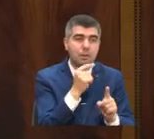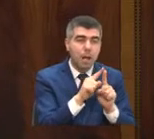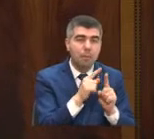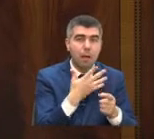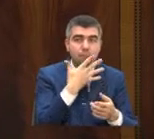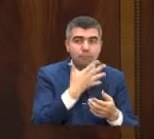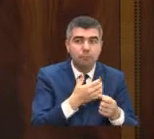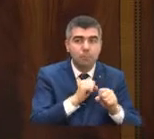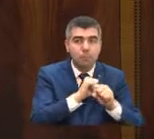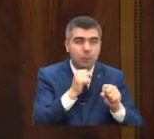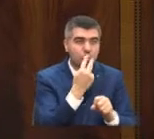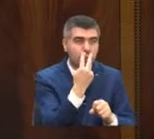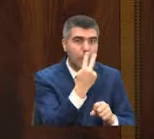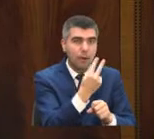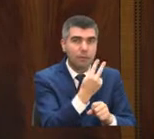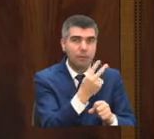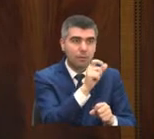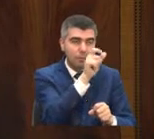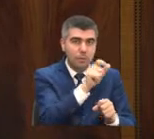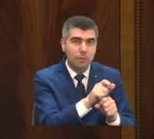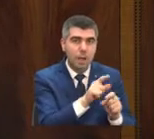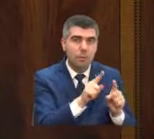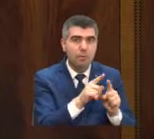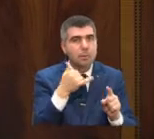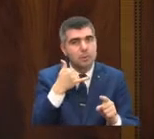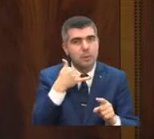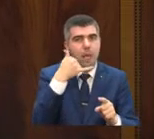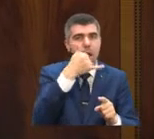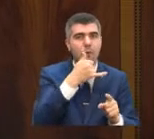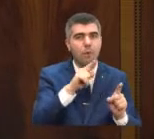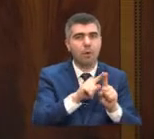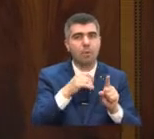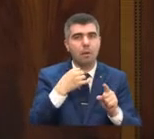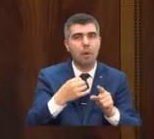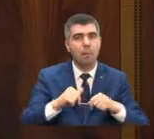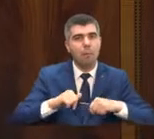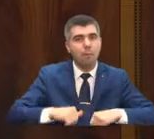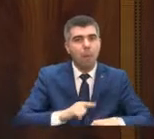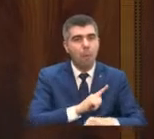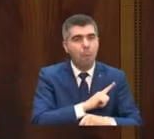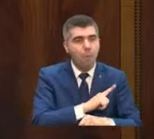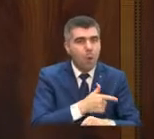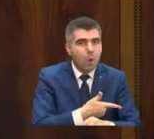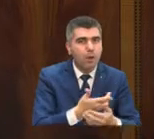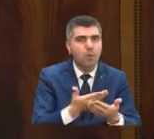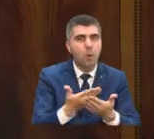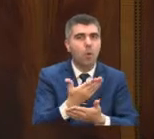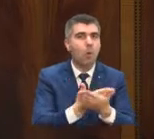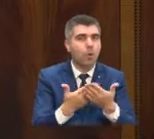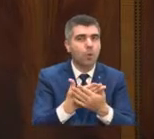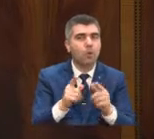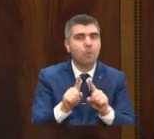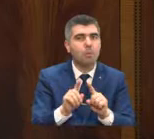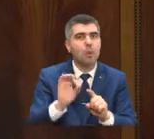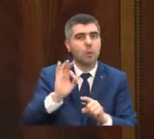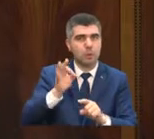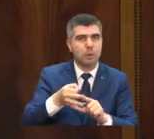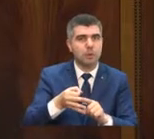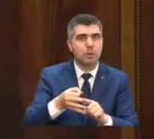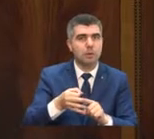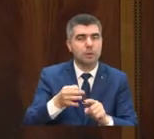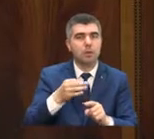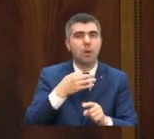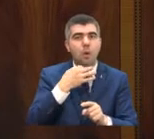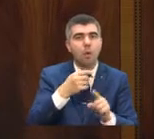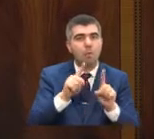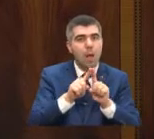الحالات المريبة المثيرة للشك. وهنا لا يسعنا إلا التعبير عن اعتزازنا بدور المواطن في بدور المواطنين